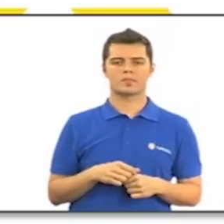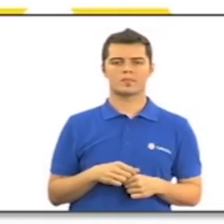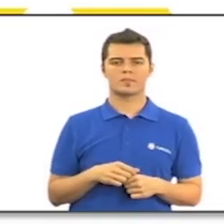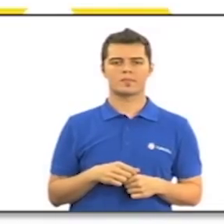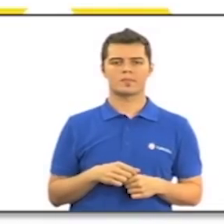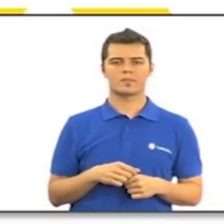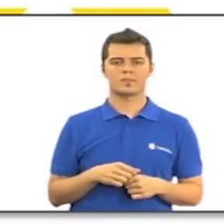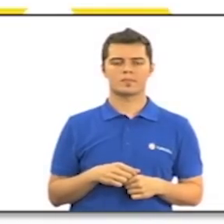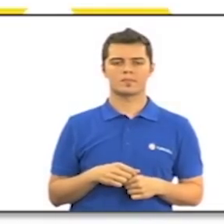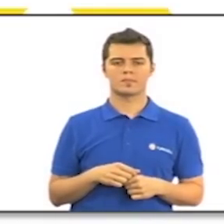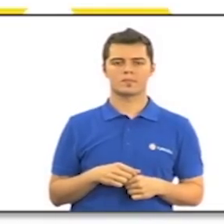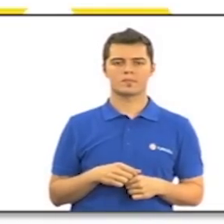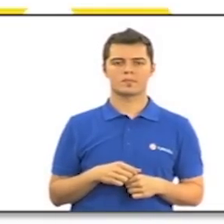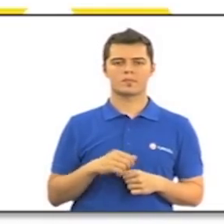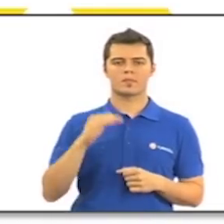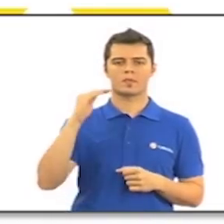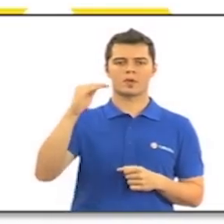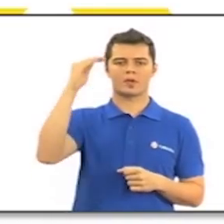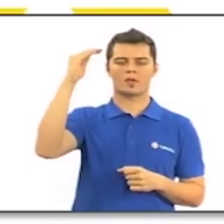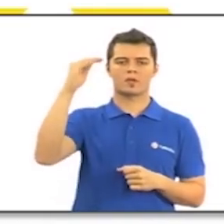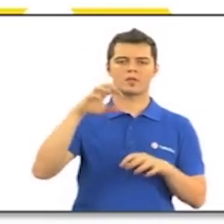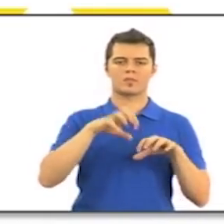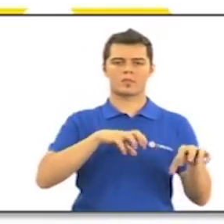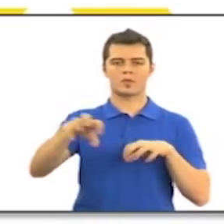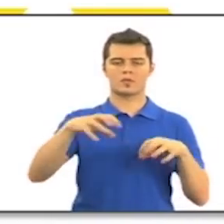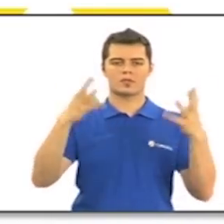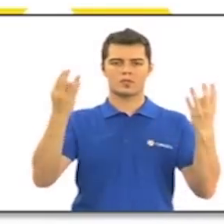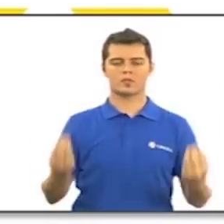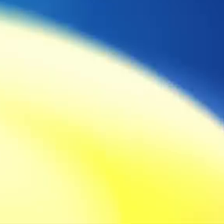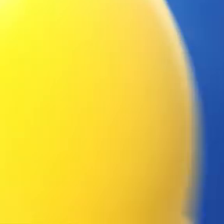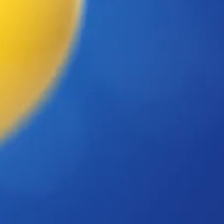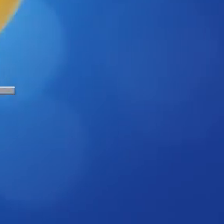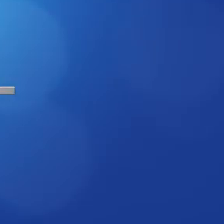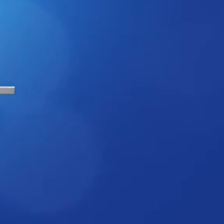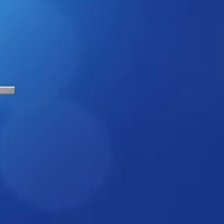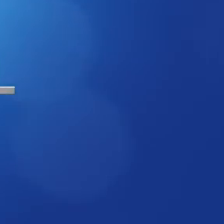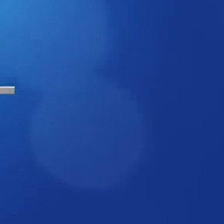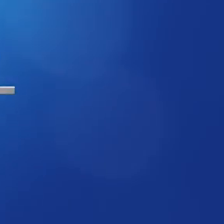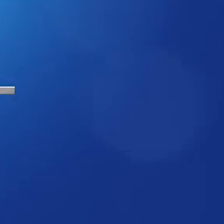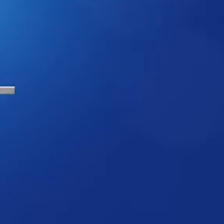Hizmetlerine ulaşarak da yardım talebinde bulunabilirsiniz. Hayat paylaşınca güzel.